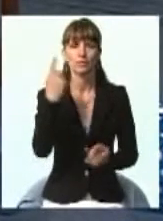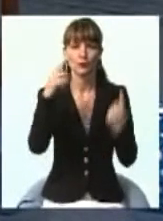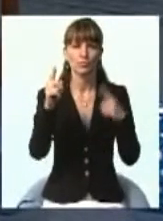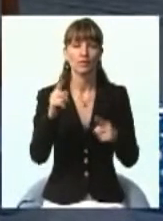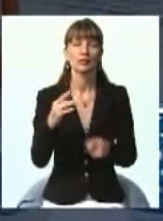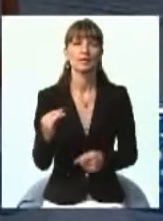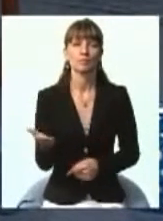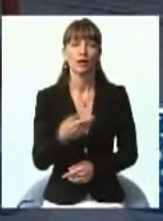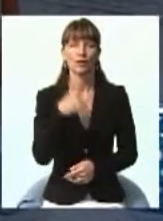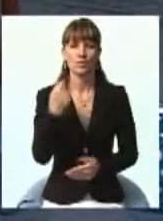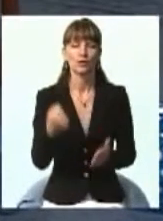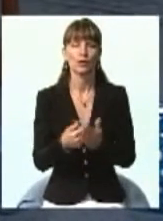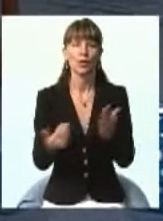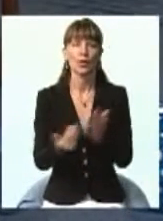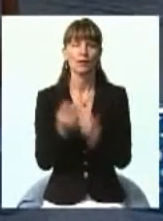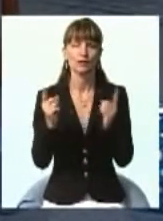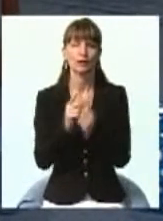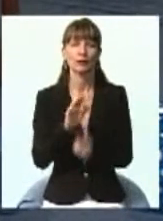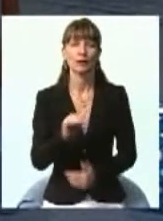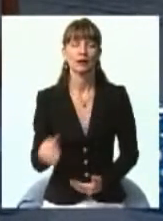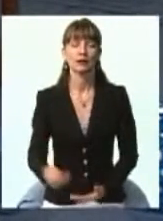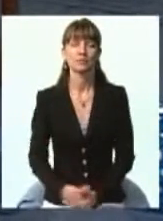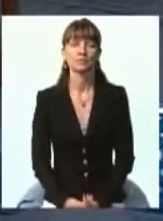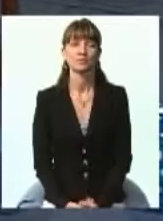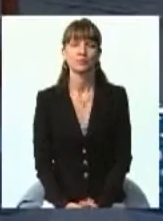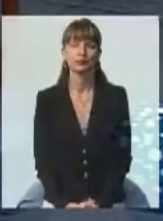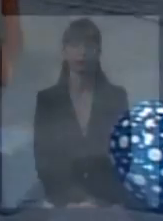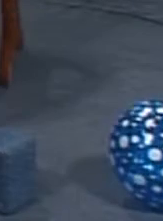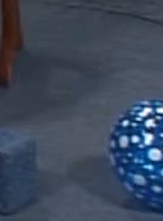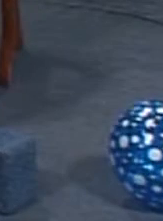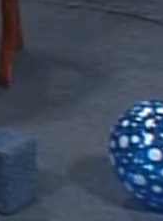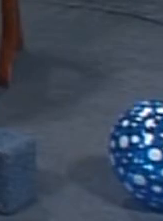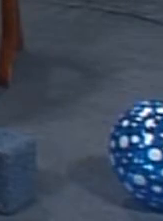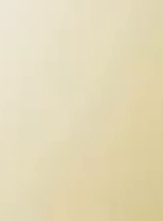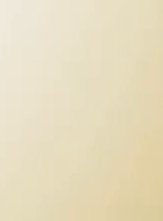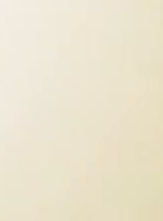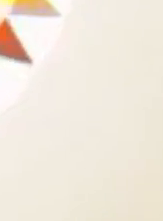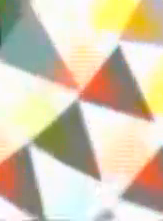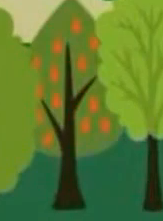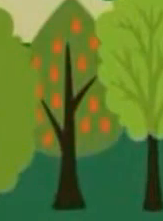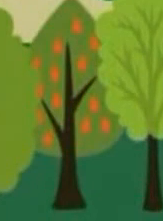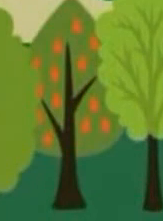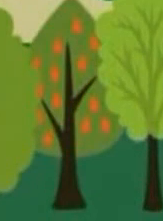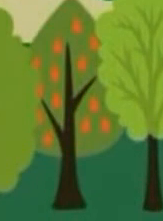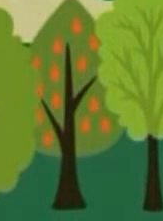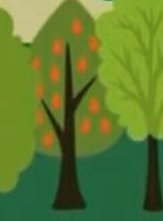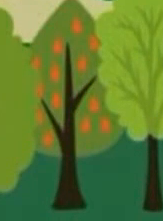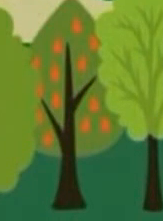мультфільм. І ми вам говоримо до нових зустрічей. Бувайте! До побачення!